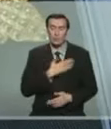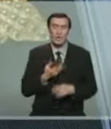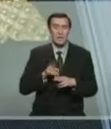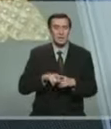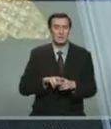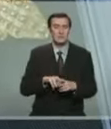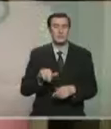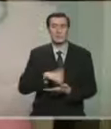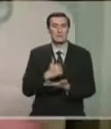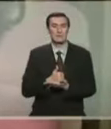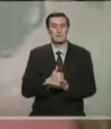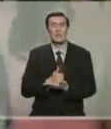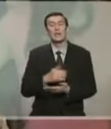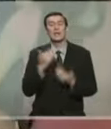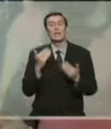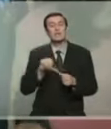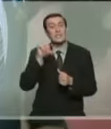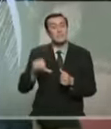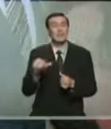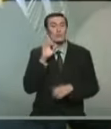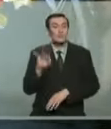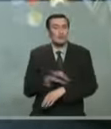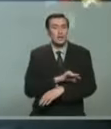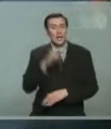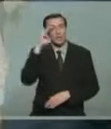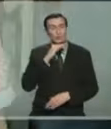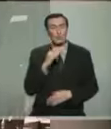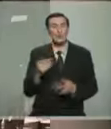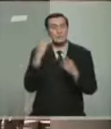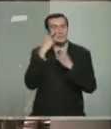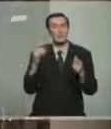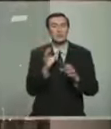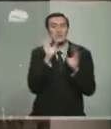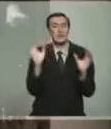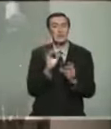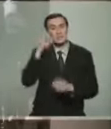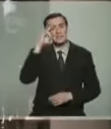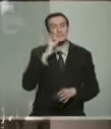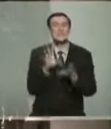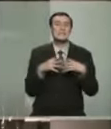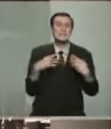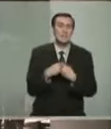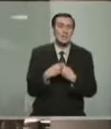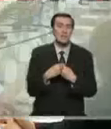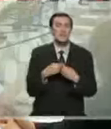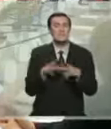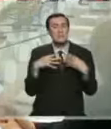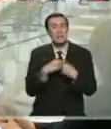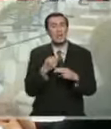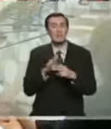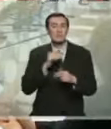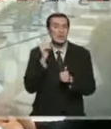всегда решает вопрос. Именно таких мужей и отцов призывают общественники бороться за сохранение казахстанских семей. Ячейки общества то и